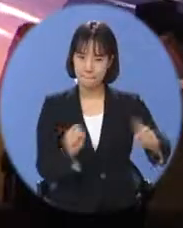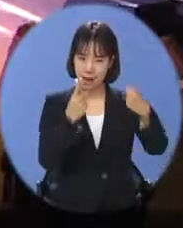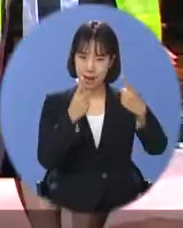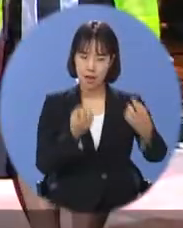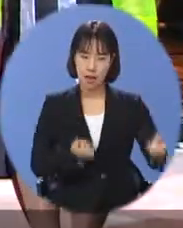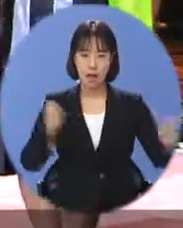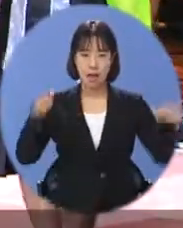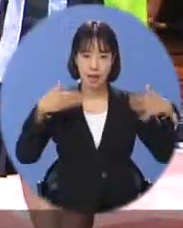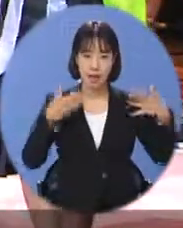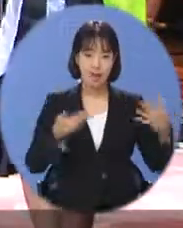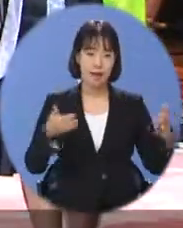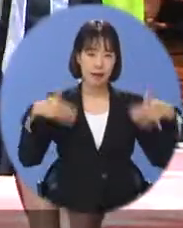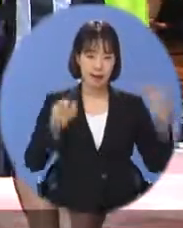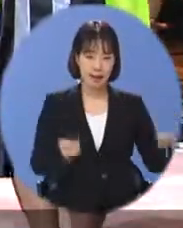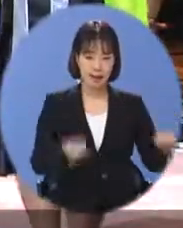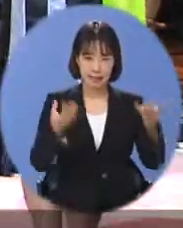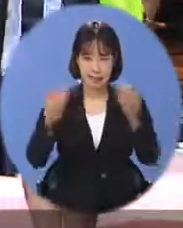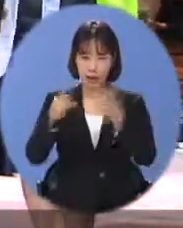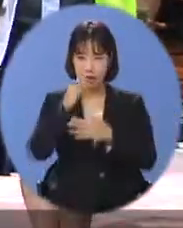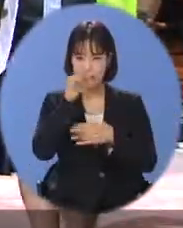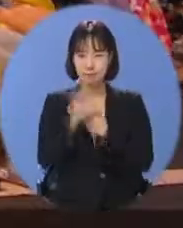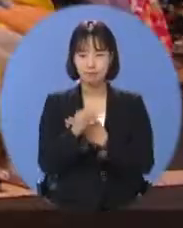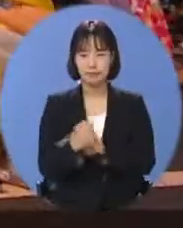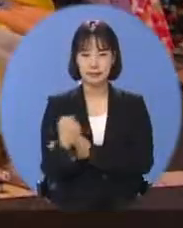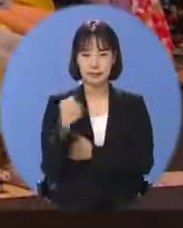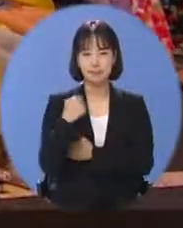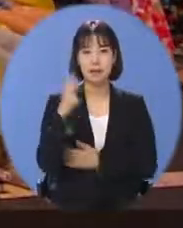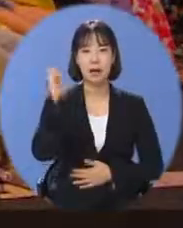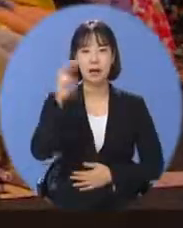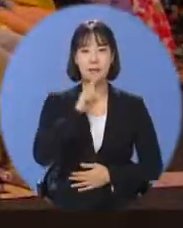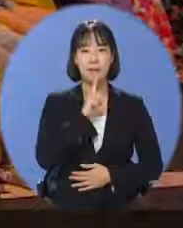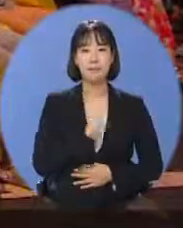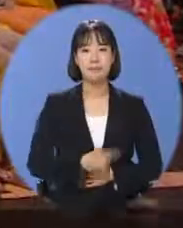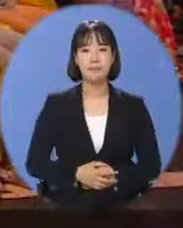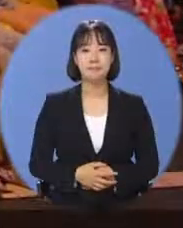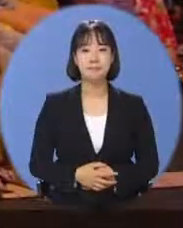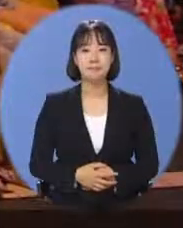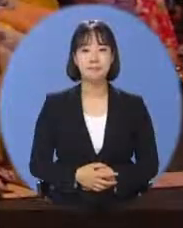가을 축제가 결합되면서 시너지 효과를 거둘 것으로 전망했습니다.